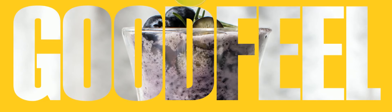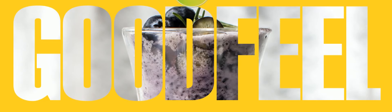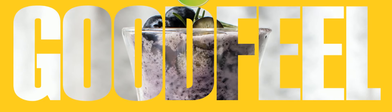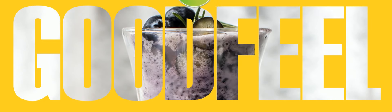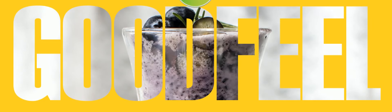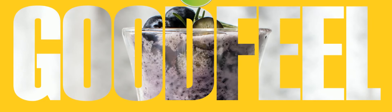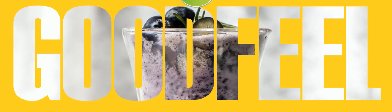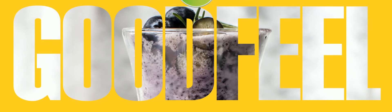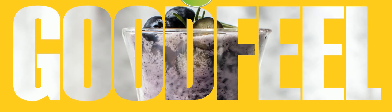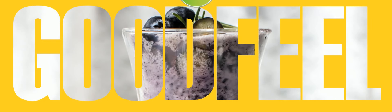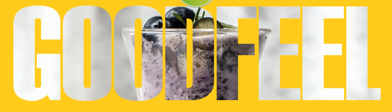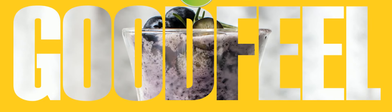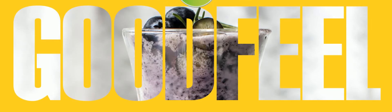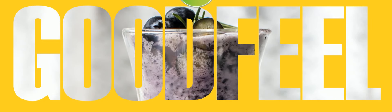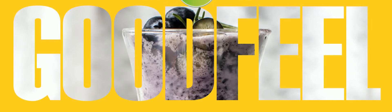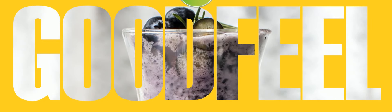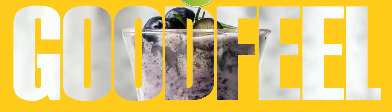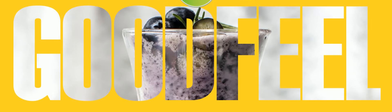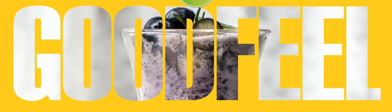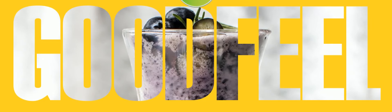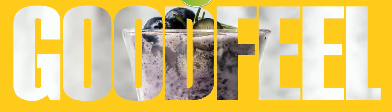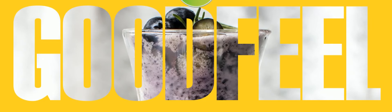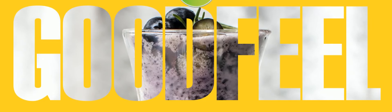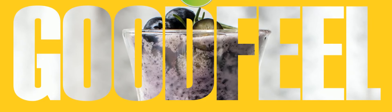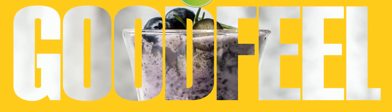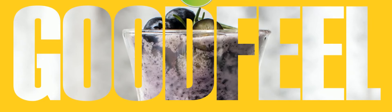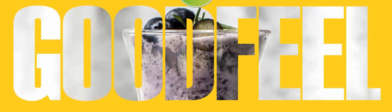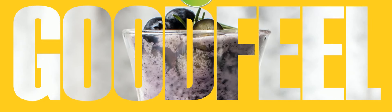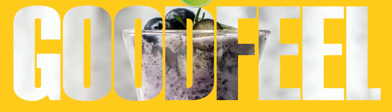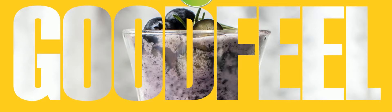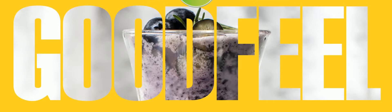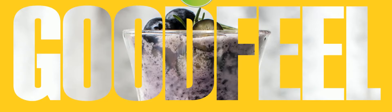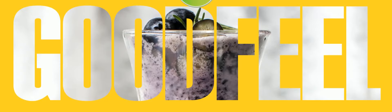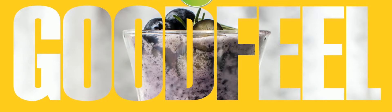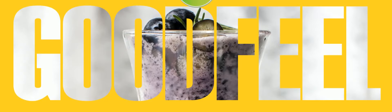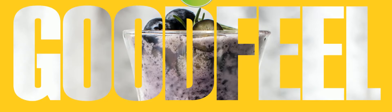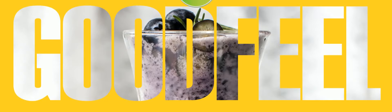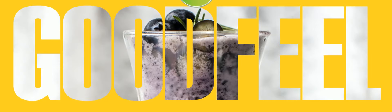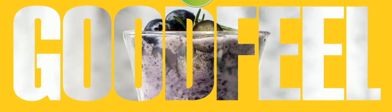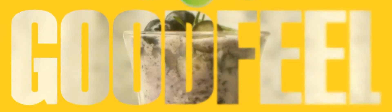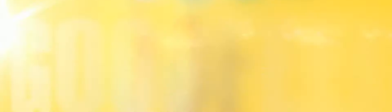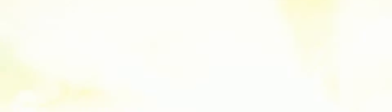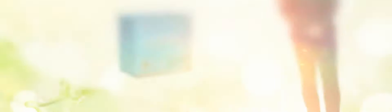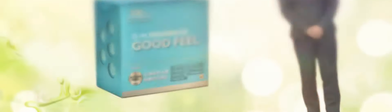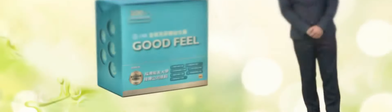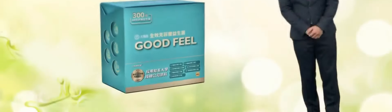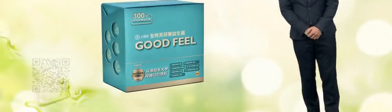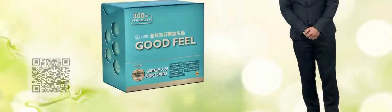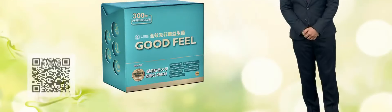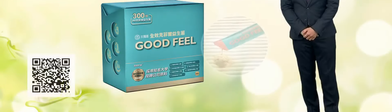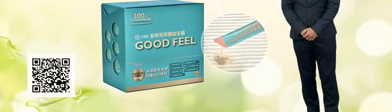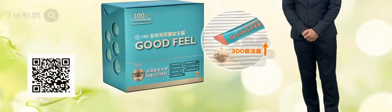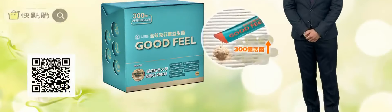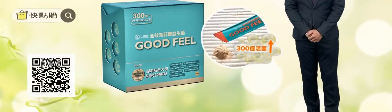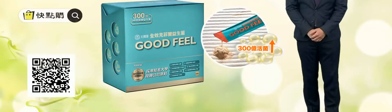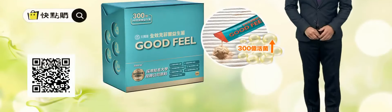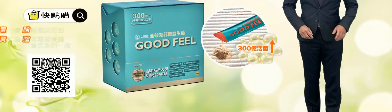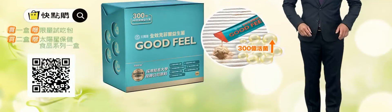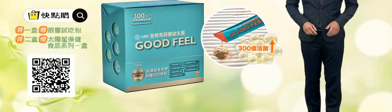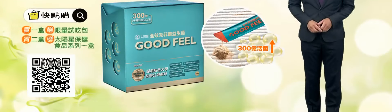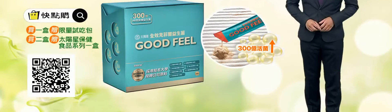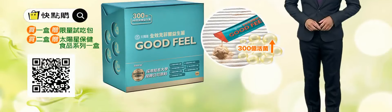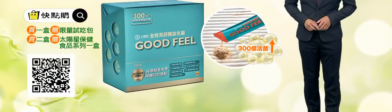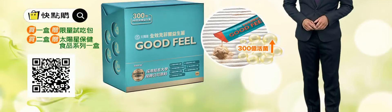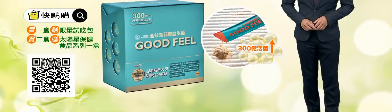阳型全效克菲尔益生菌，做好日常的保养，身体健康没负担。每日克菲尔，时刻美好